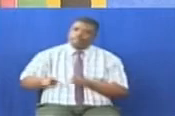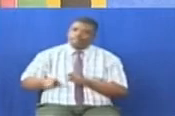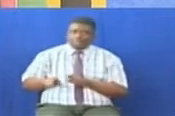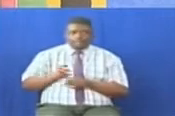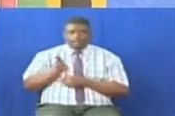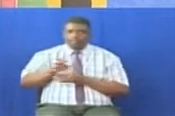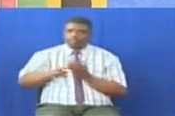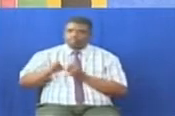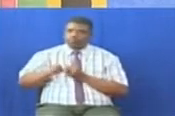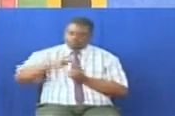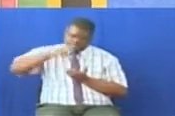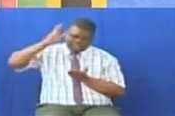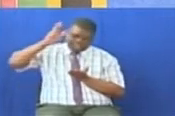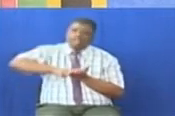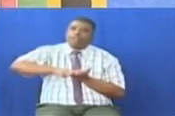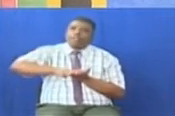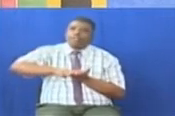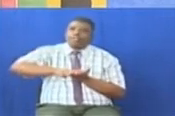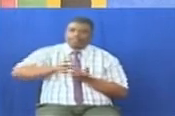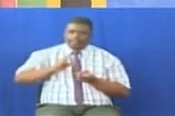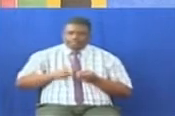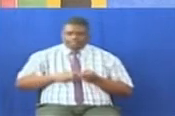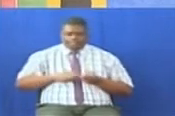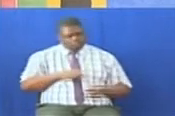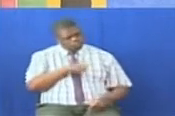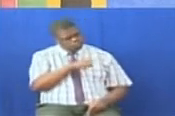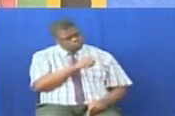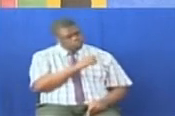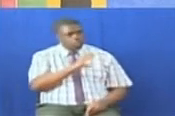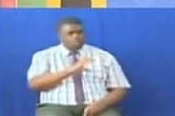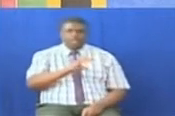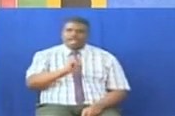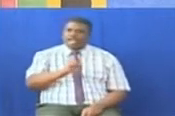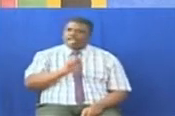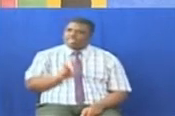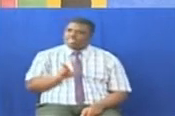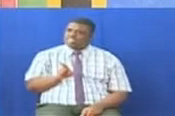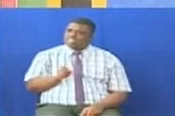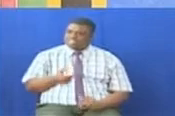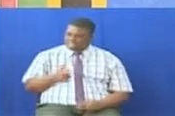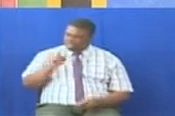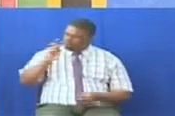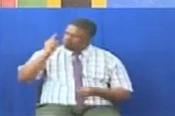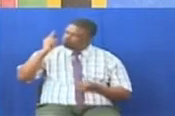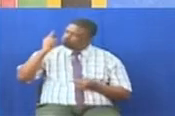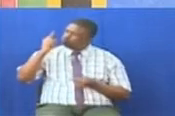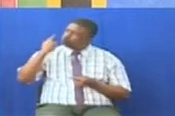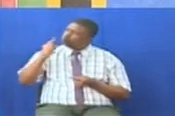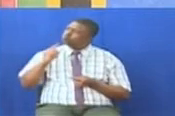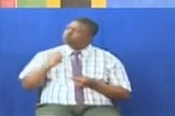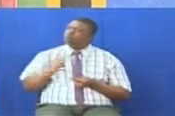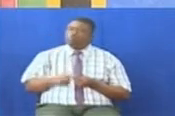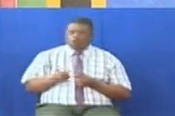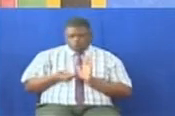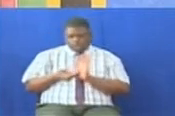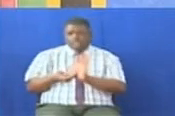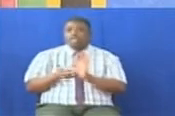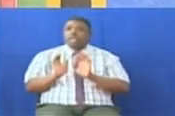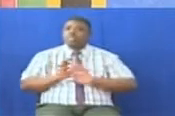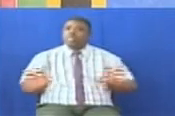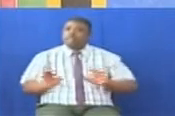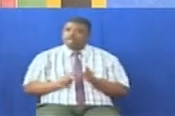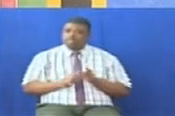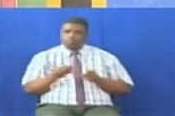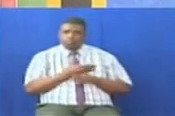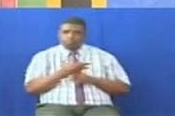Mheshimiwa Naibu Spika, CAG ameonyesha mapungufu makubwa sana yaliyoko katika swala zima la usimamizi